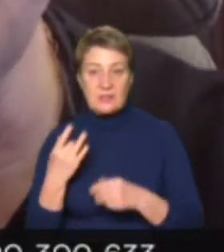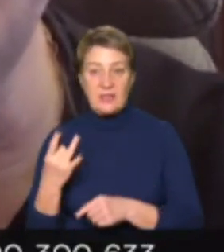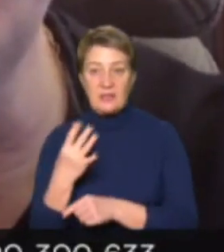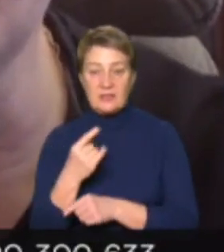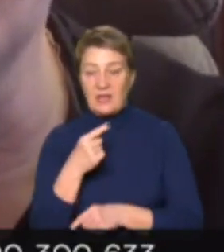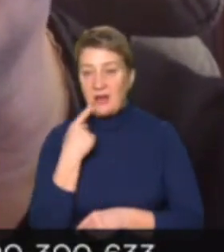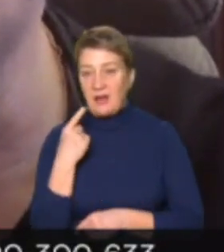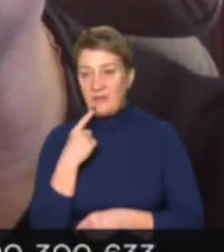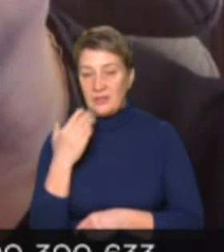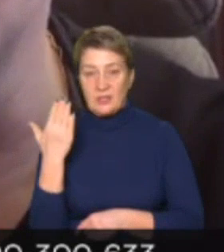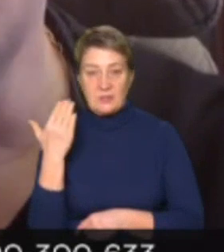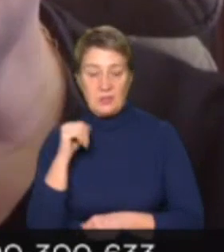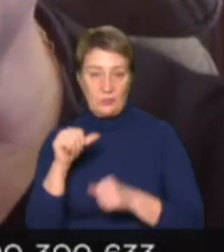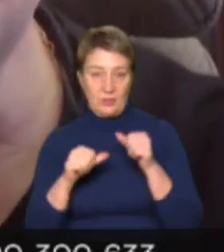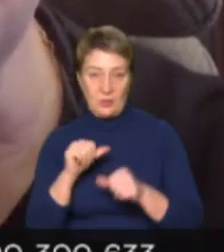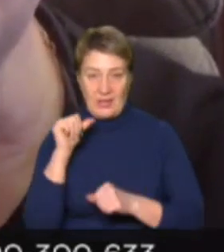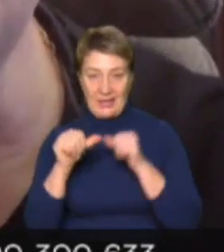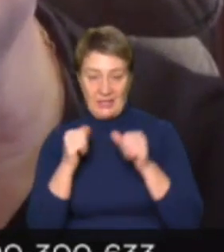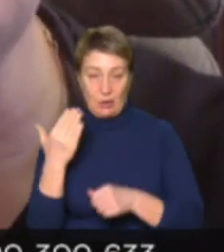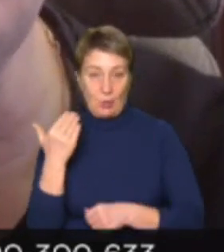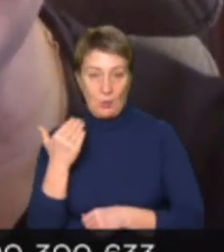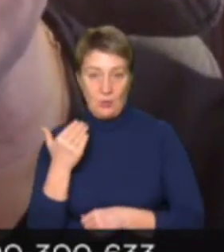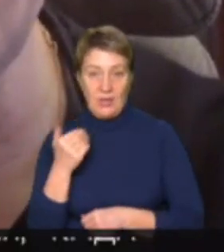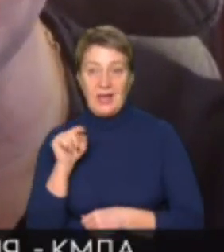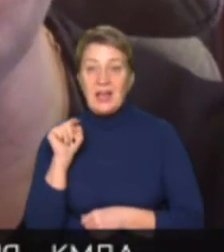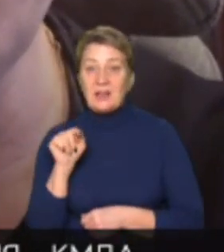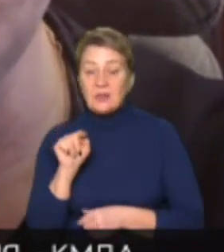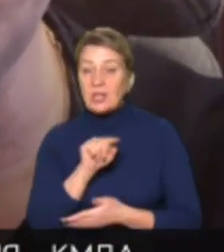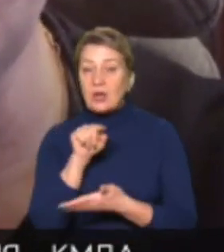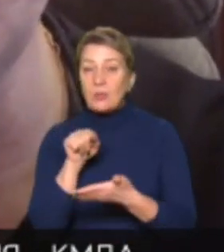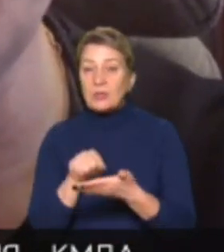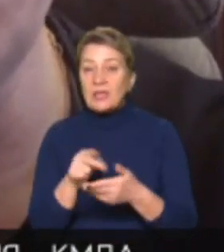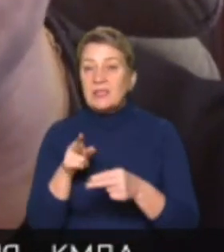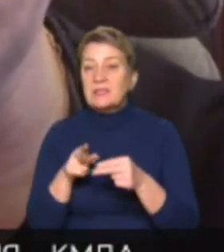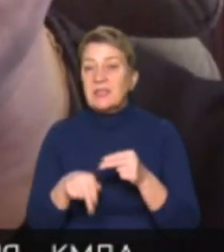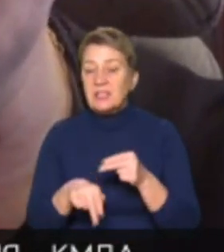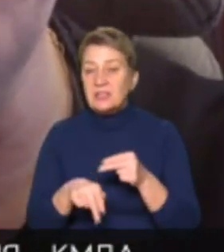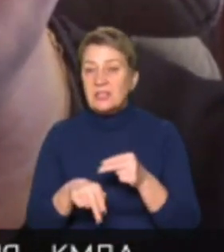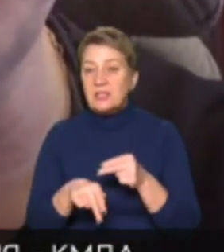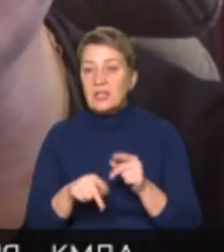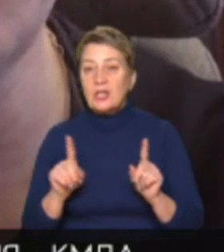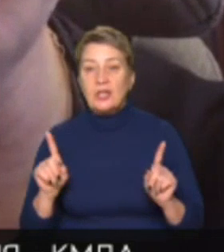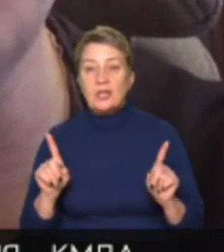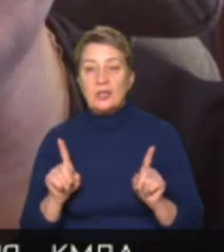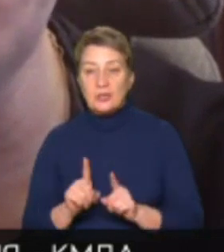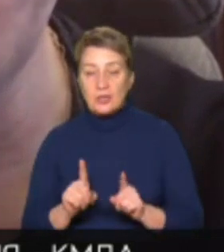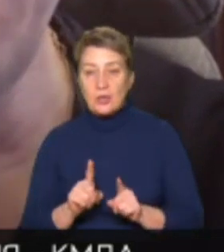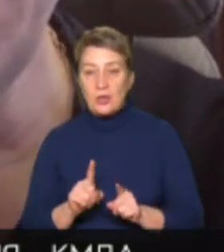ще минулого року, рік тому. І тоді, ну, тоді питання закінчилось на тому, що Північна